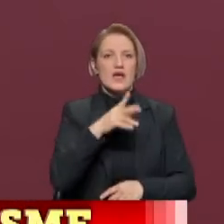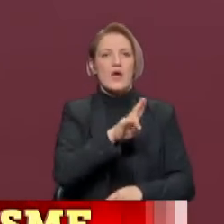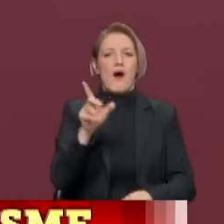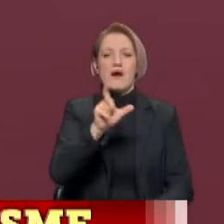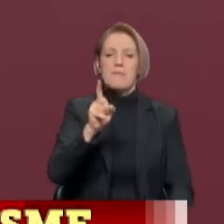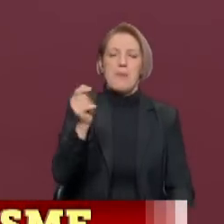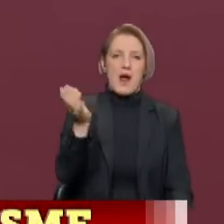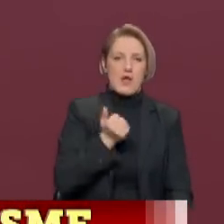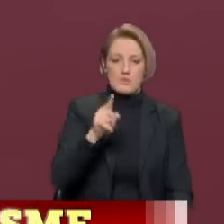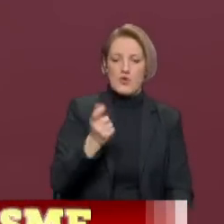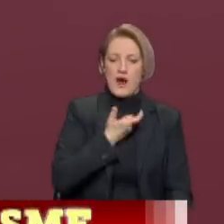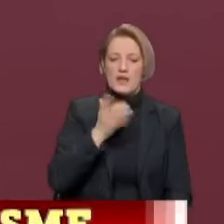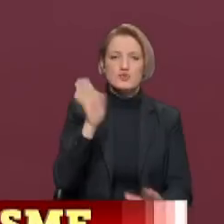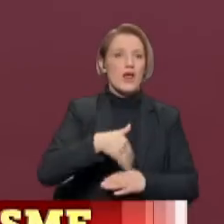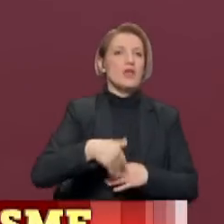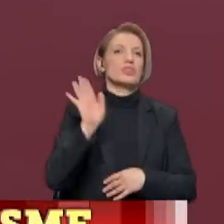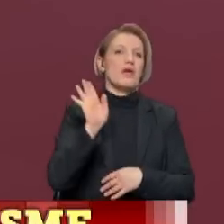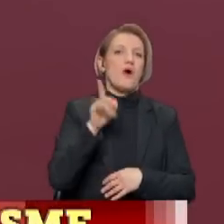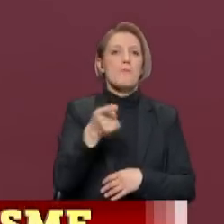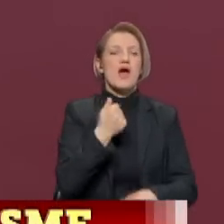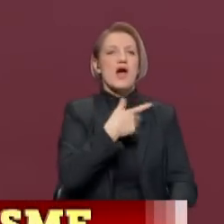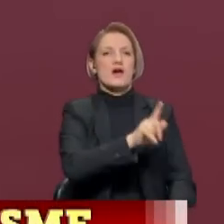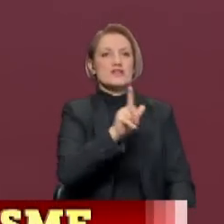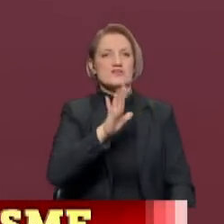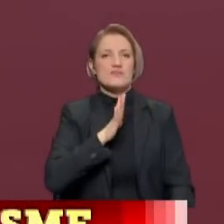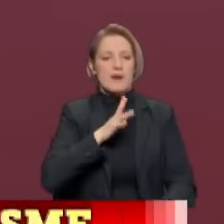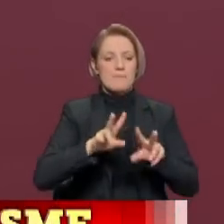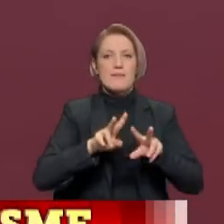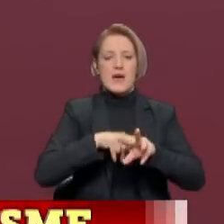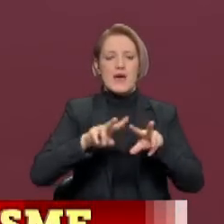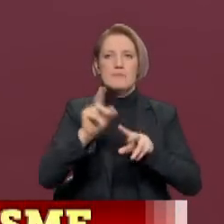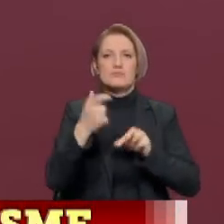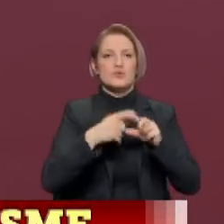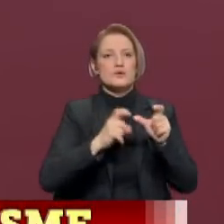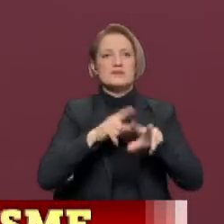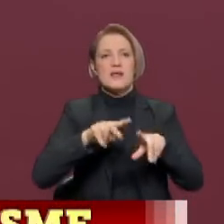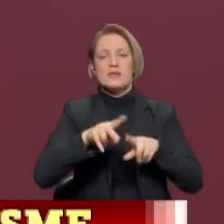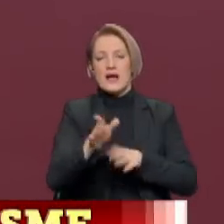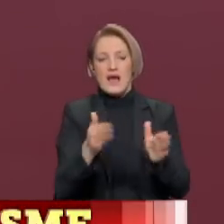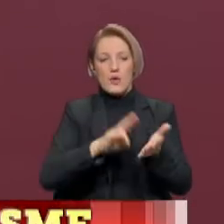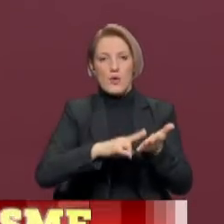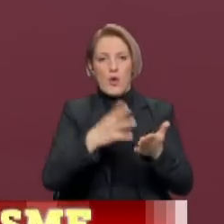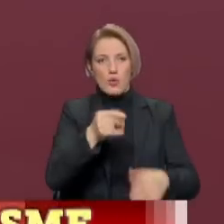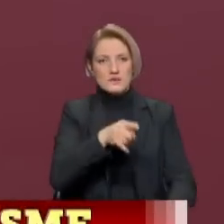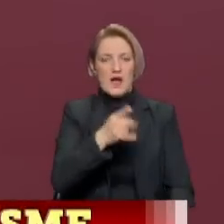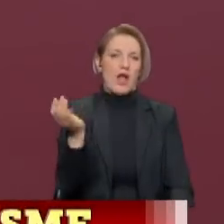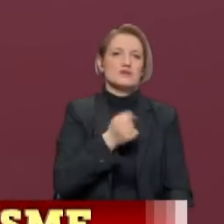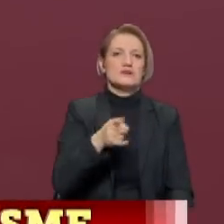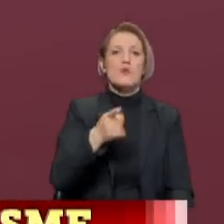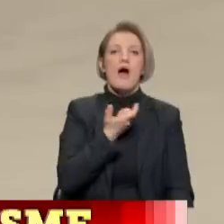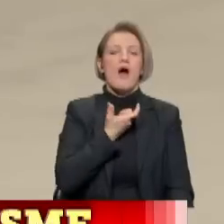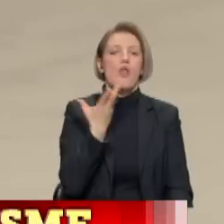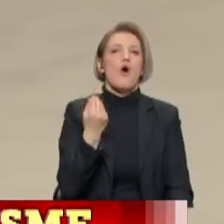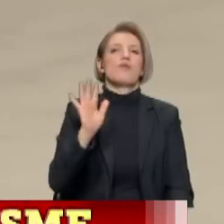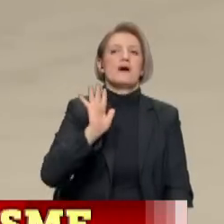alıyorum. Bu kanundan sonra gitti. O paraya ihtiyacım var. Buyur memur, seni üye olursan alırsın. Böyle sendikacılık da olmaz. Böyle kanun da